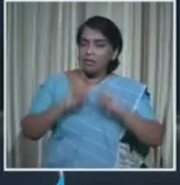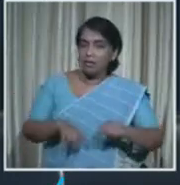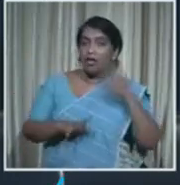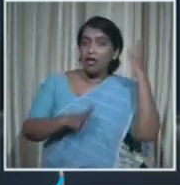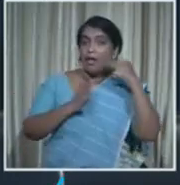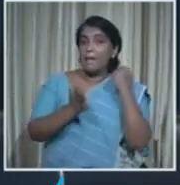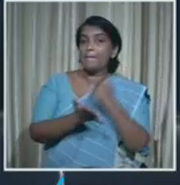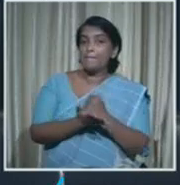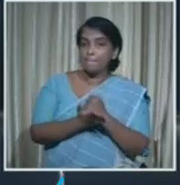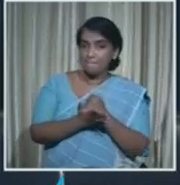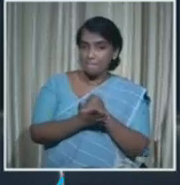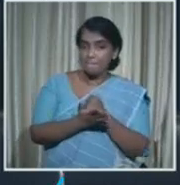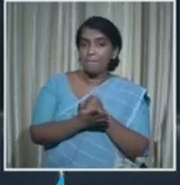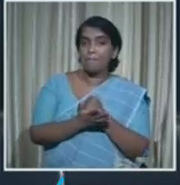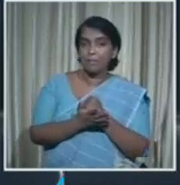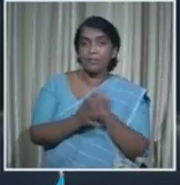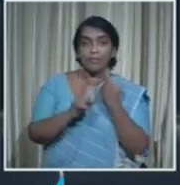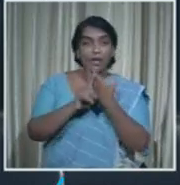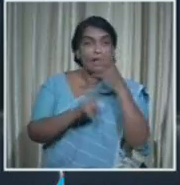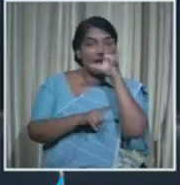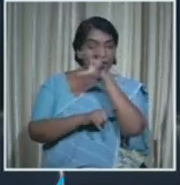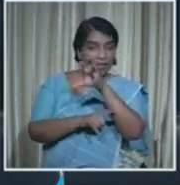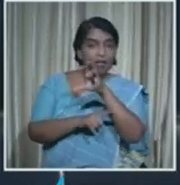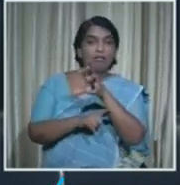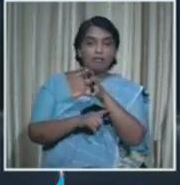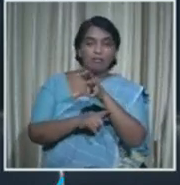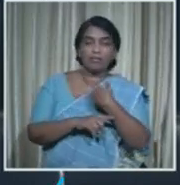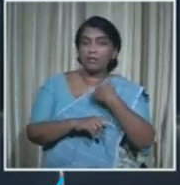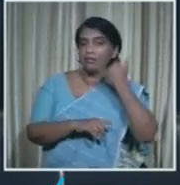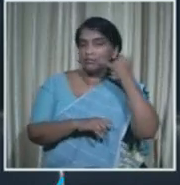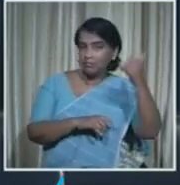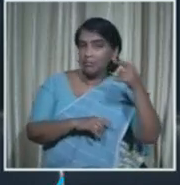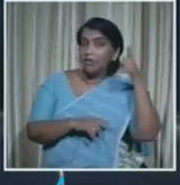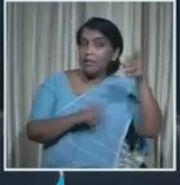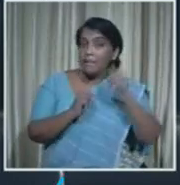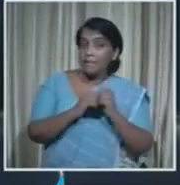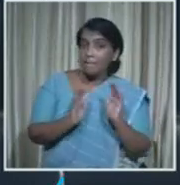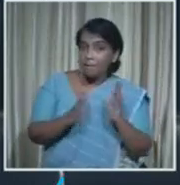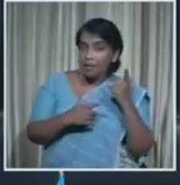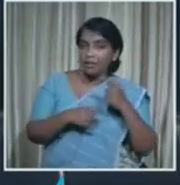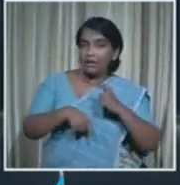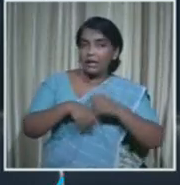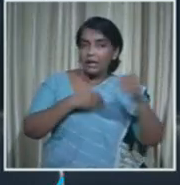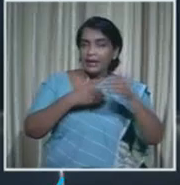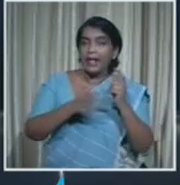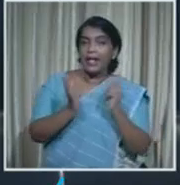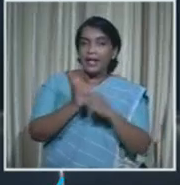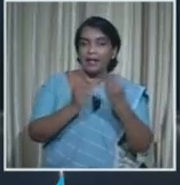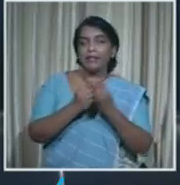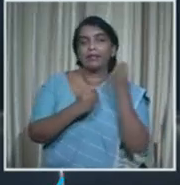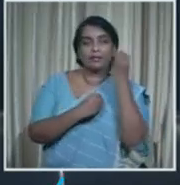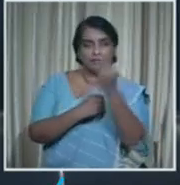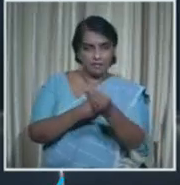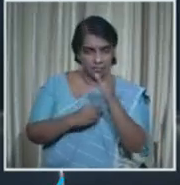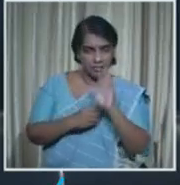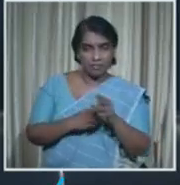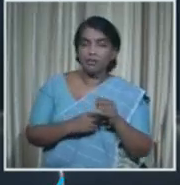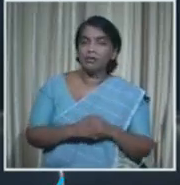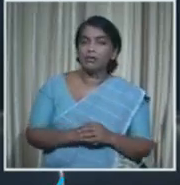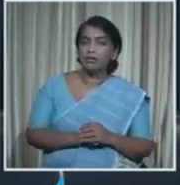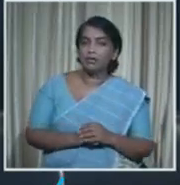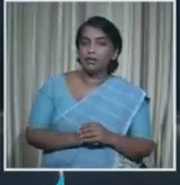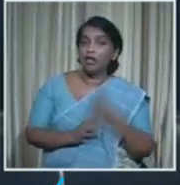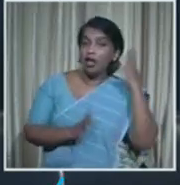බැංකුවේ අපේ මේ කලාපීය නියෝජිතලා කතා කරමු කිව්වා එතන පටන් ගත්තොත් කෙටි කාලීන ණය අපි ලබලා දෙයි කියලා